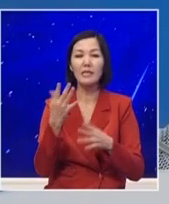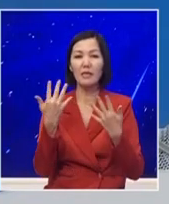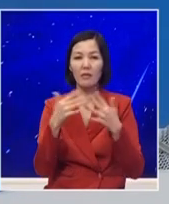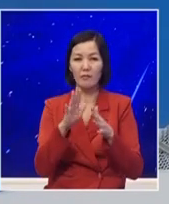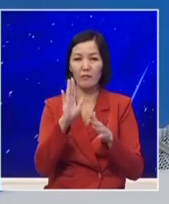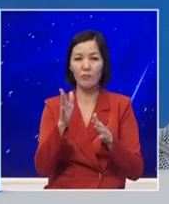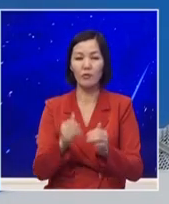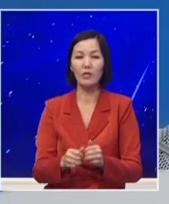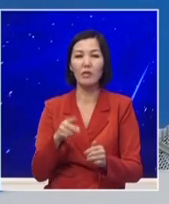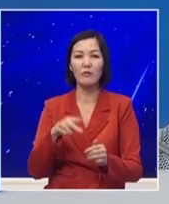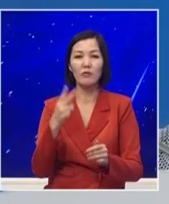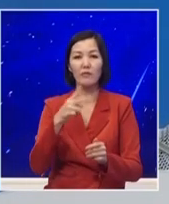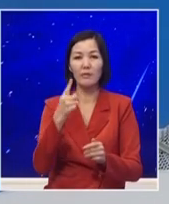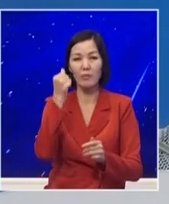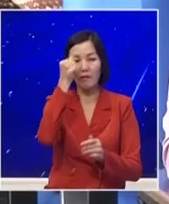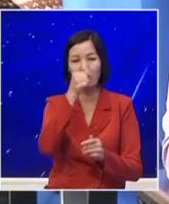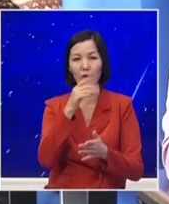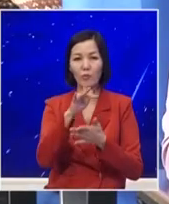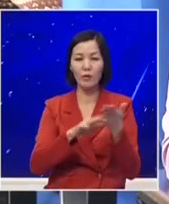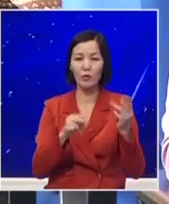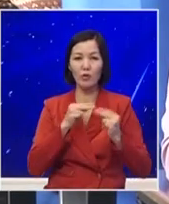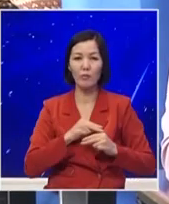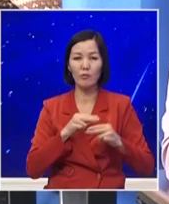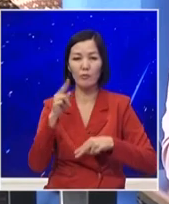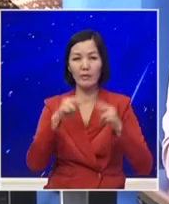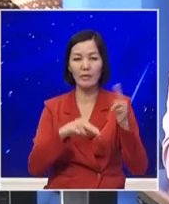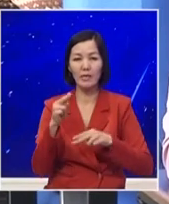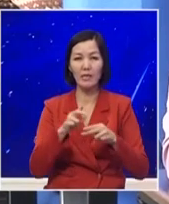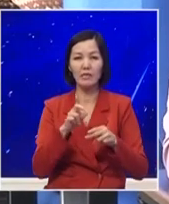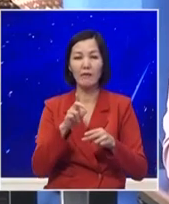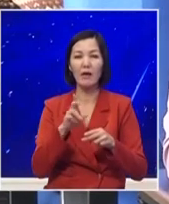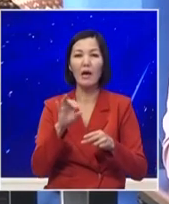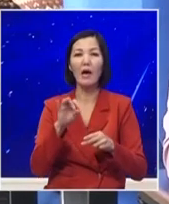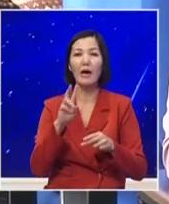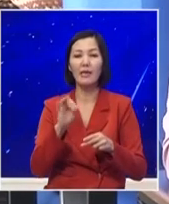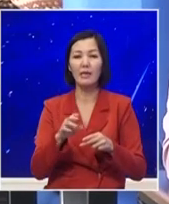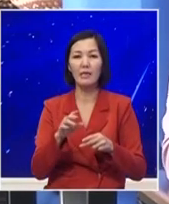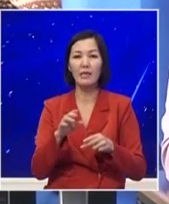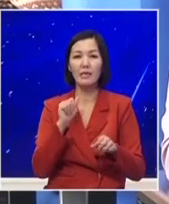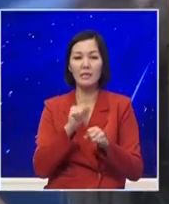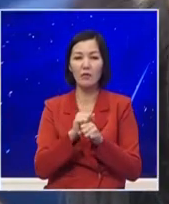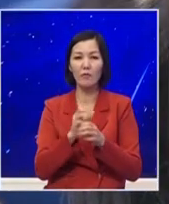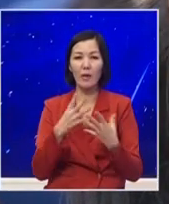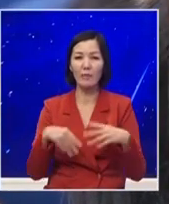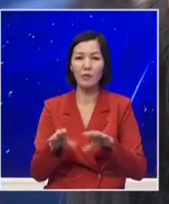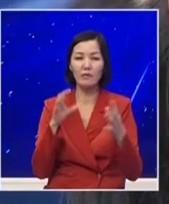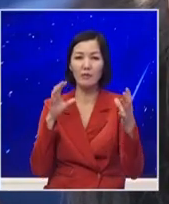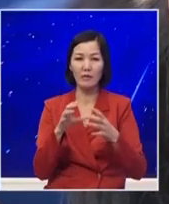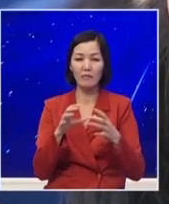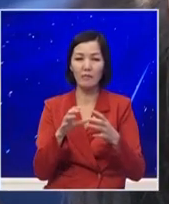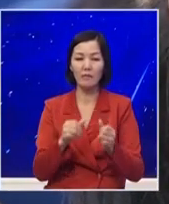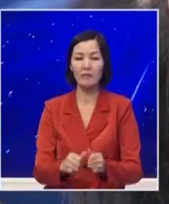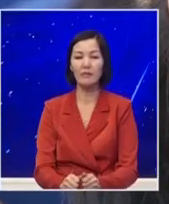Водник. В 2021 году продолжится работа по строительству дорог, арычной сети и остановок общественного транспорта.